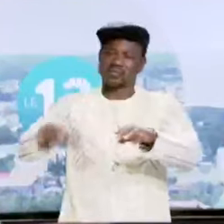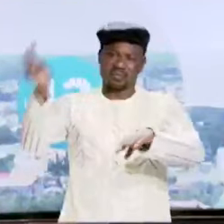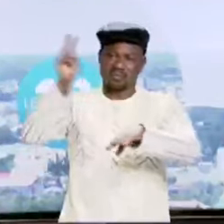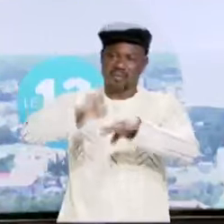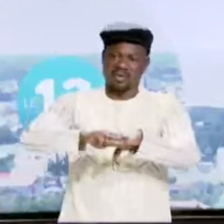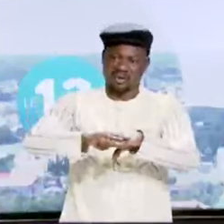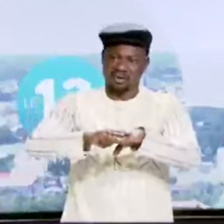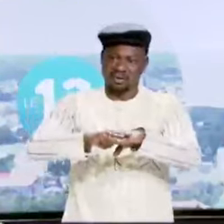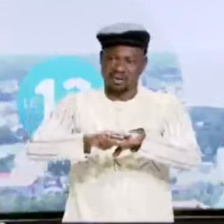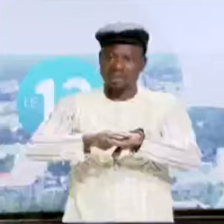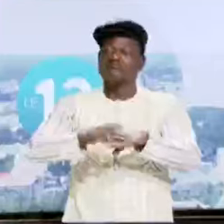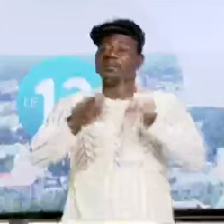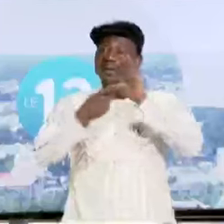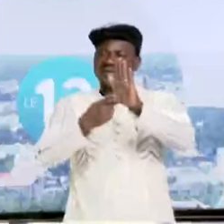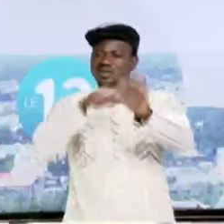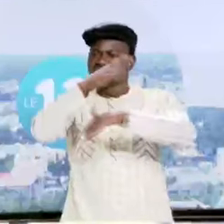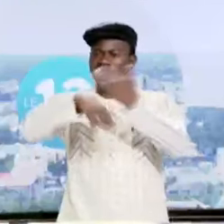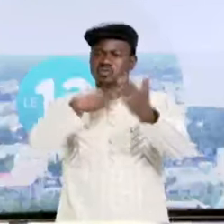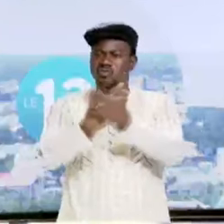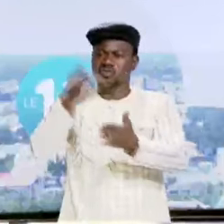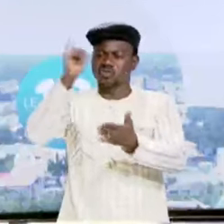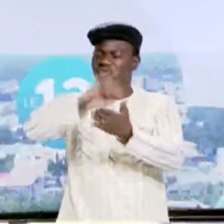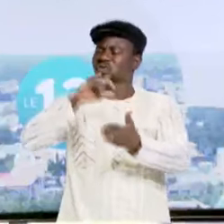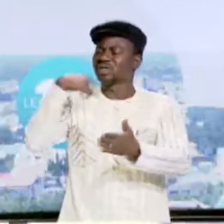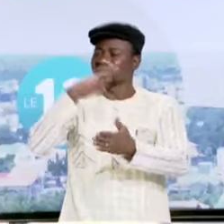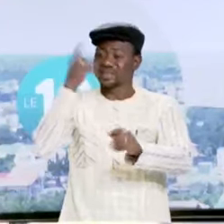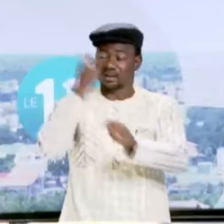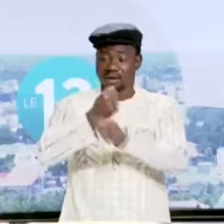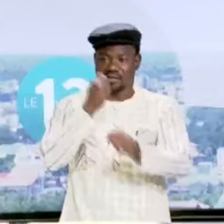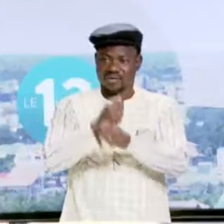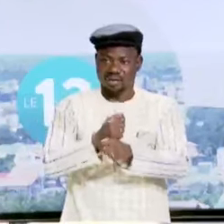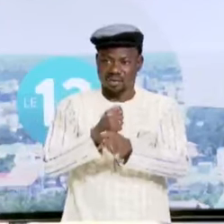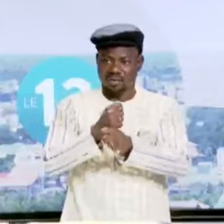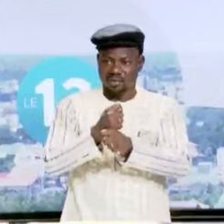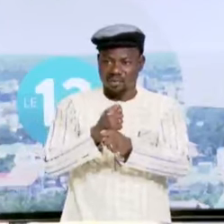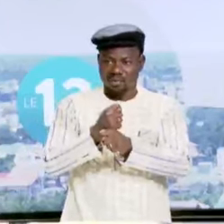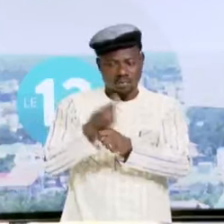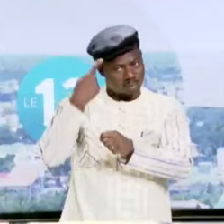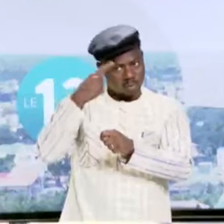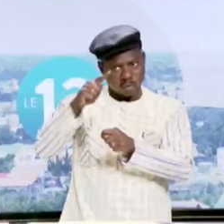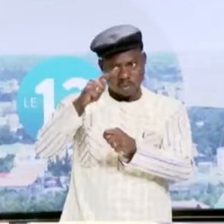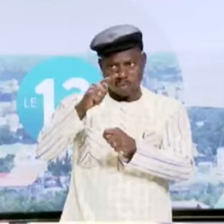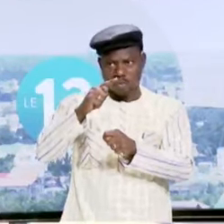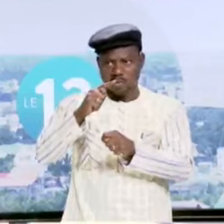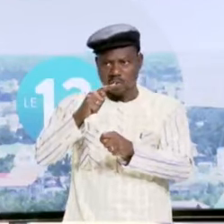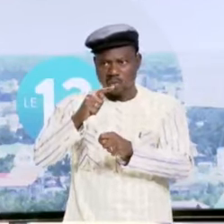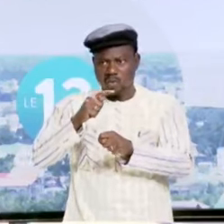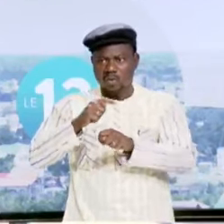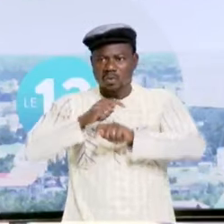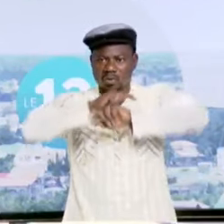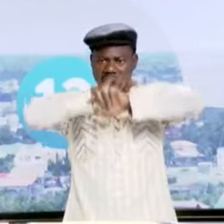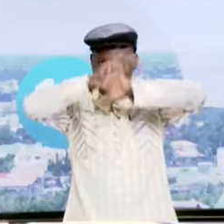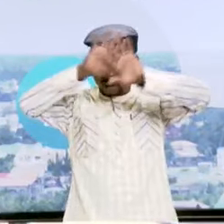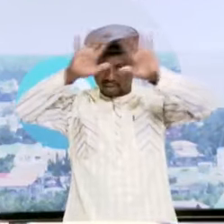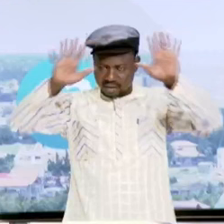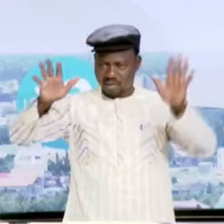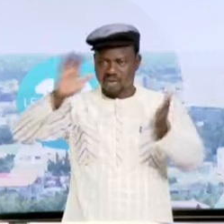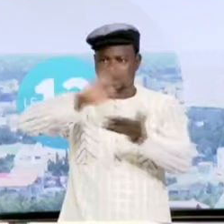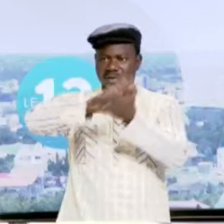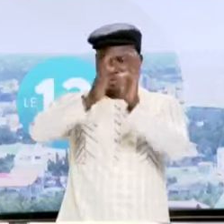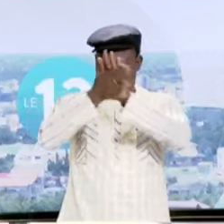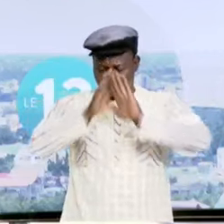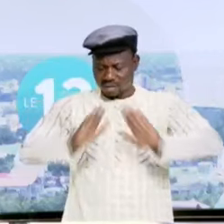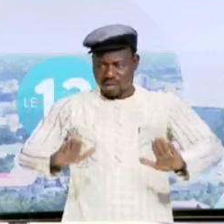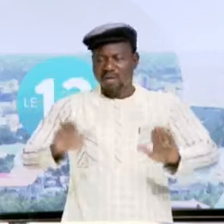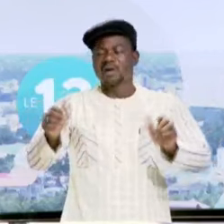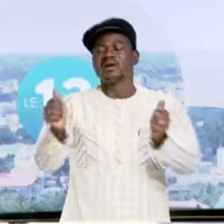exergue tous ceux-là qui apportent en plus dans le rayonnement de la paix à travers la culture, le